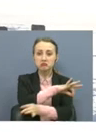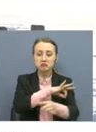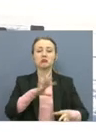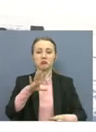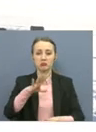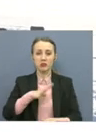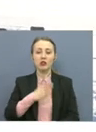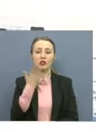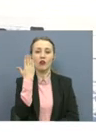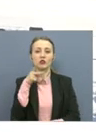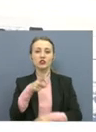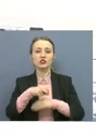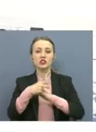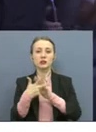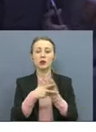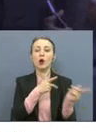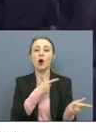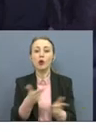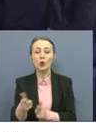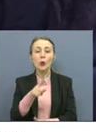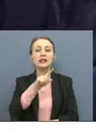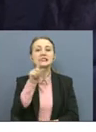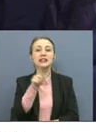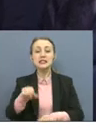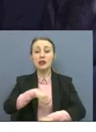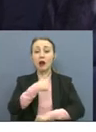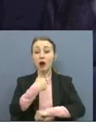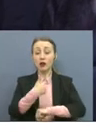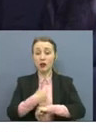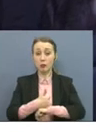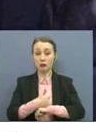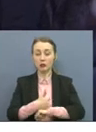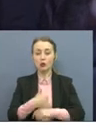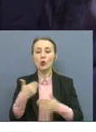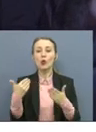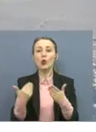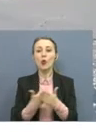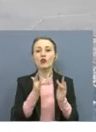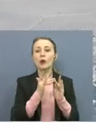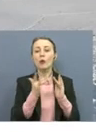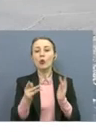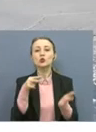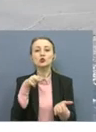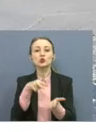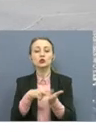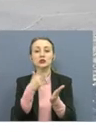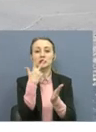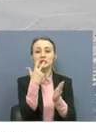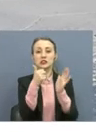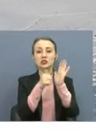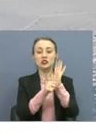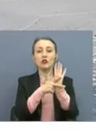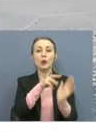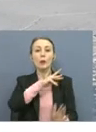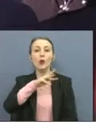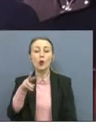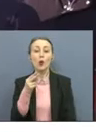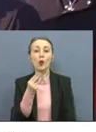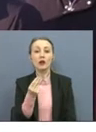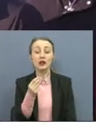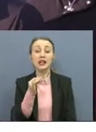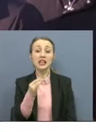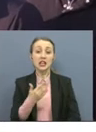жөніндегі жоба Зеренді әкімдігімен 2018 жылы әзірленген болатын. Жоба құны 368 миллион теңге. Жаңа көпір Көкшетау